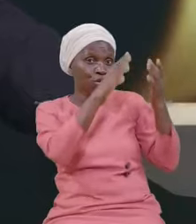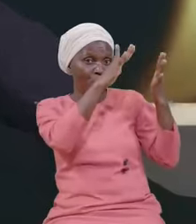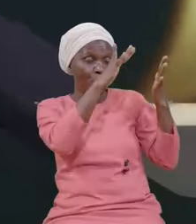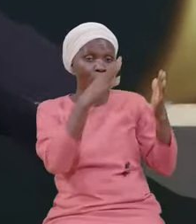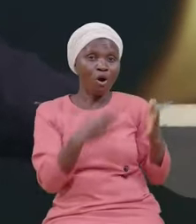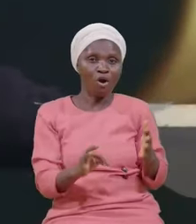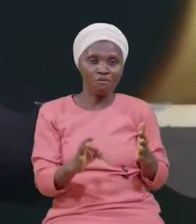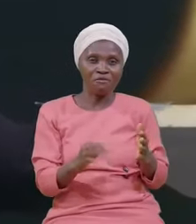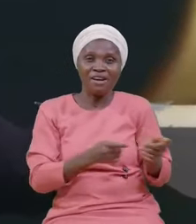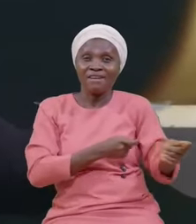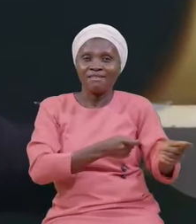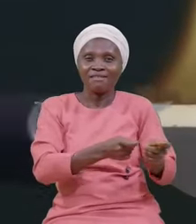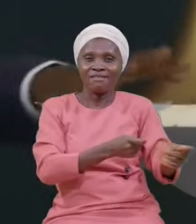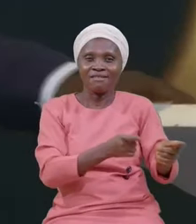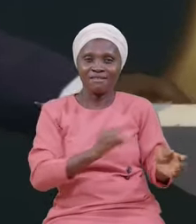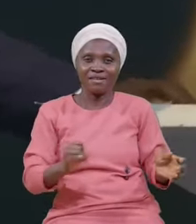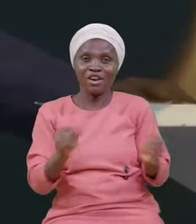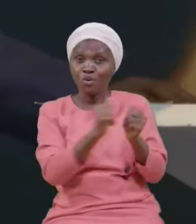l'espérance de régner avec Christ